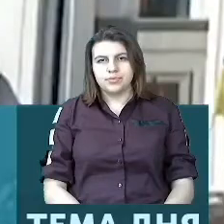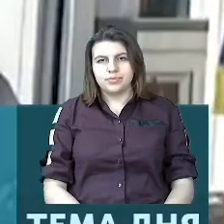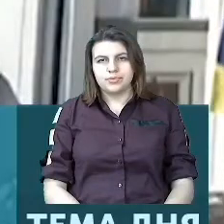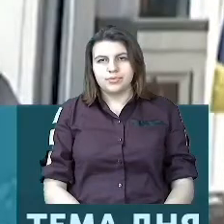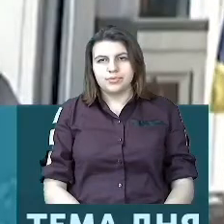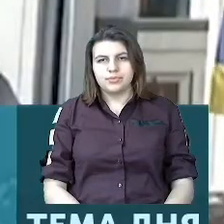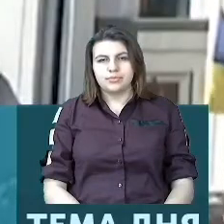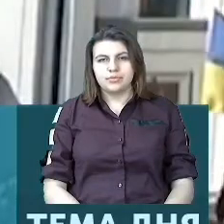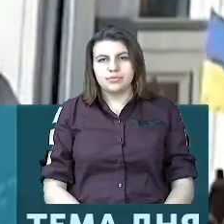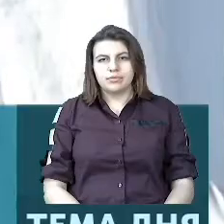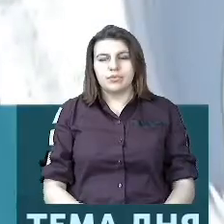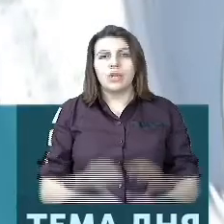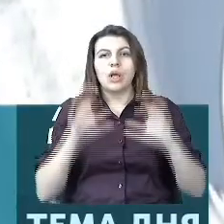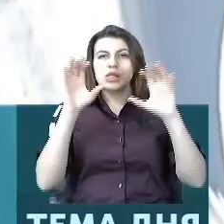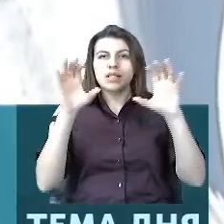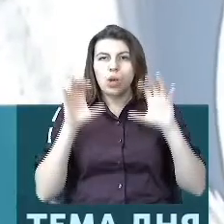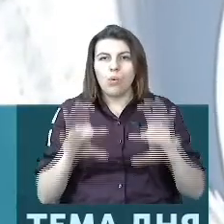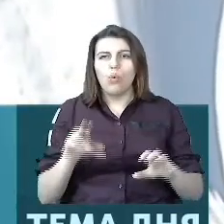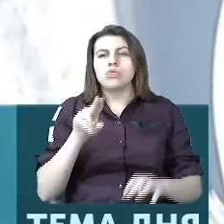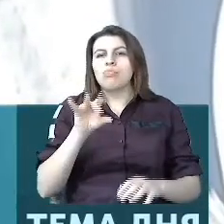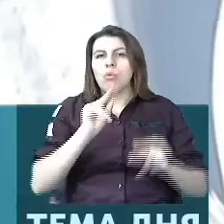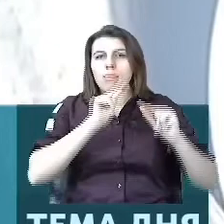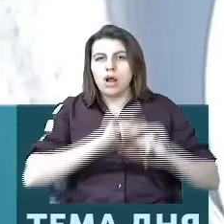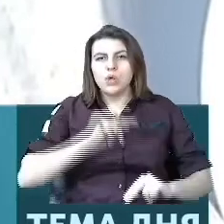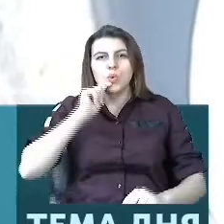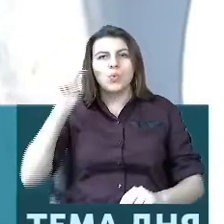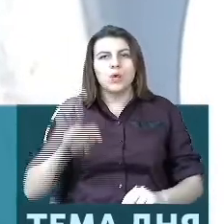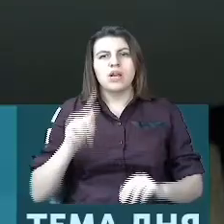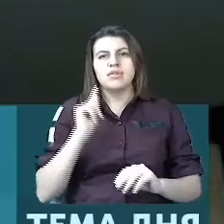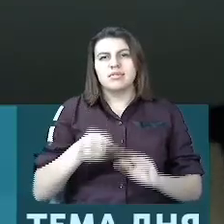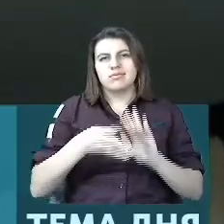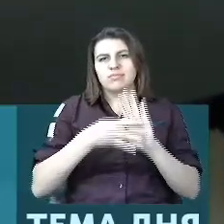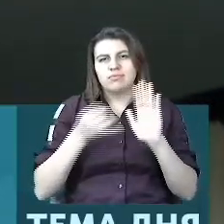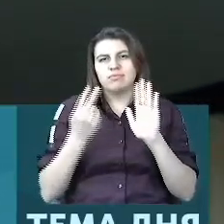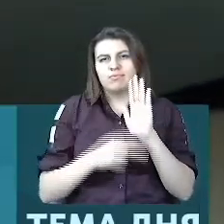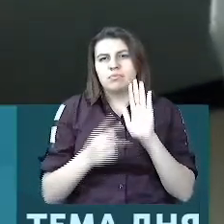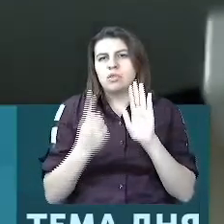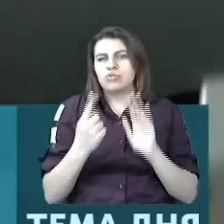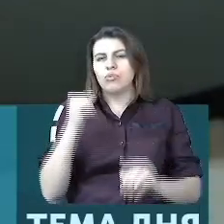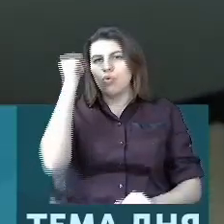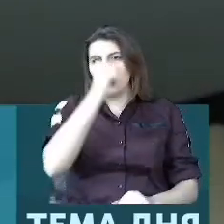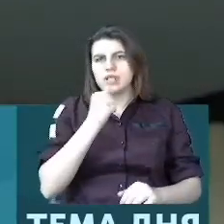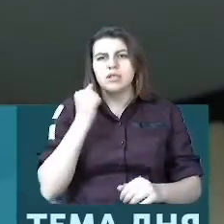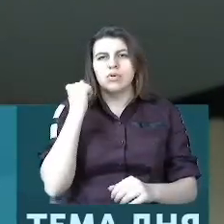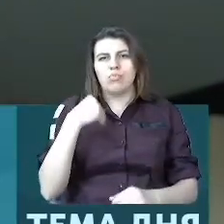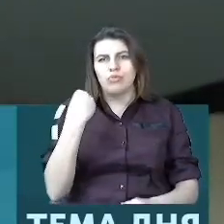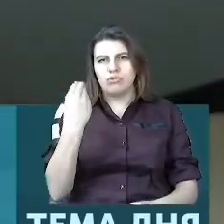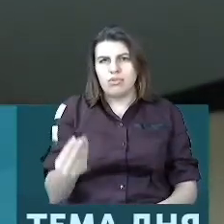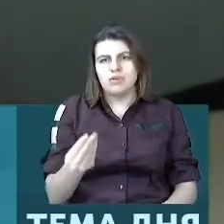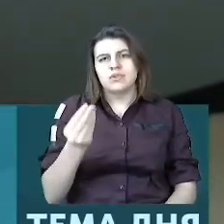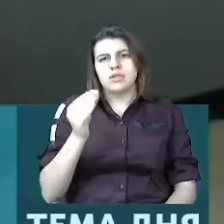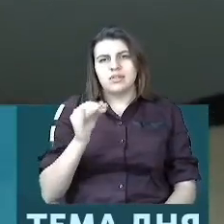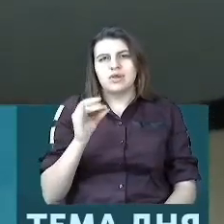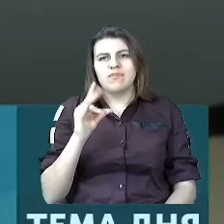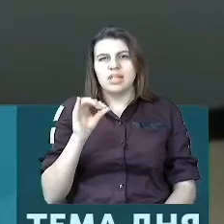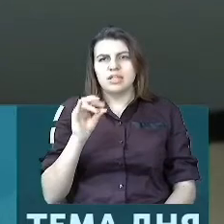Кодекс законів про працю України був прийнятий ще в 1971 році. Роботодавці та інвестори часто критикують більшість його